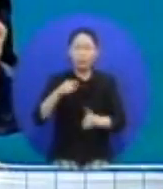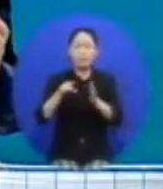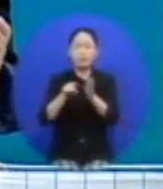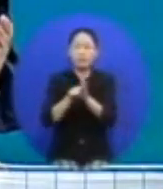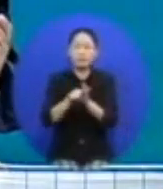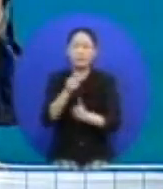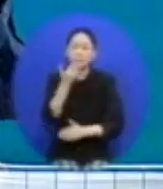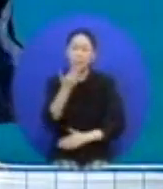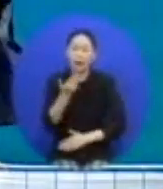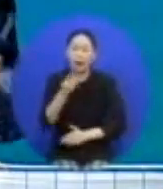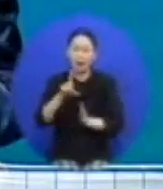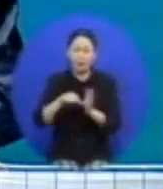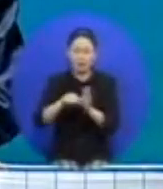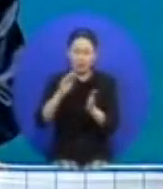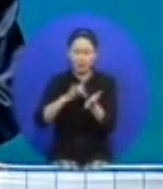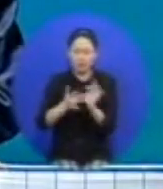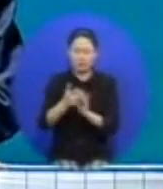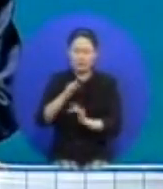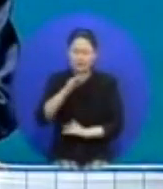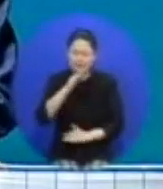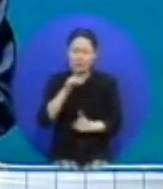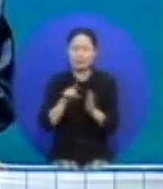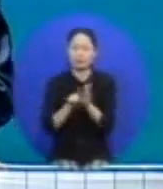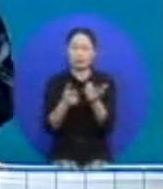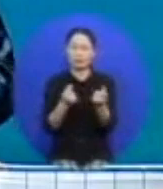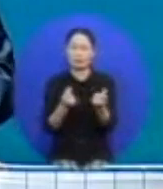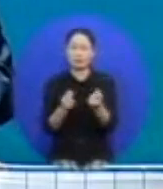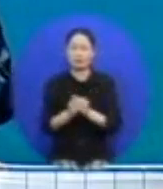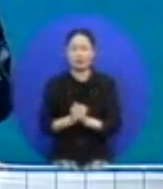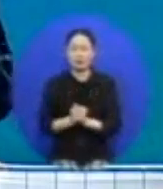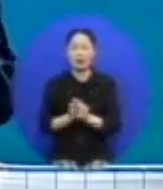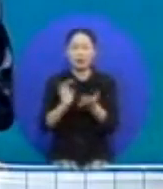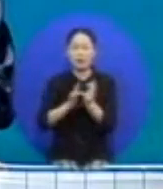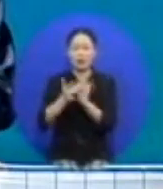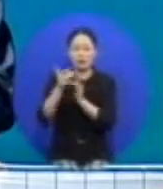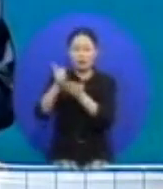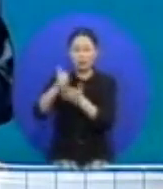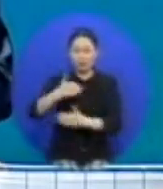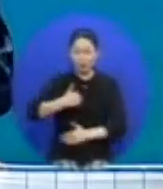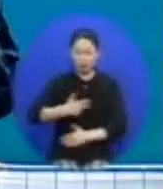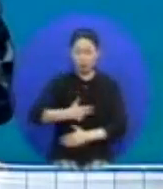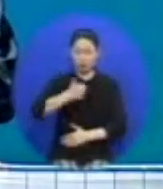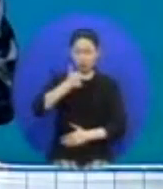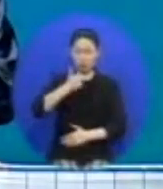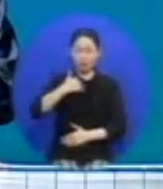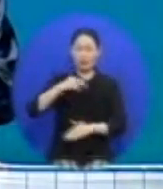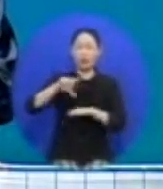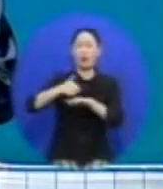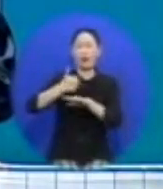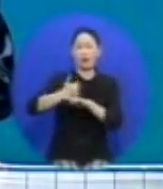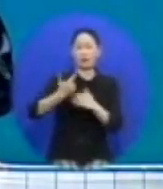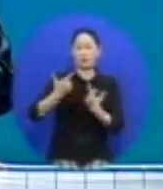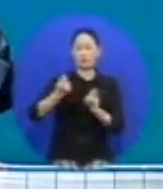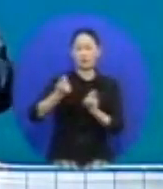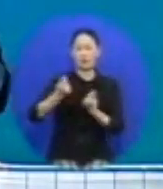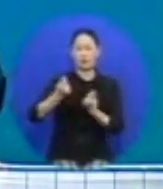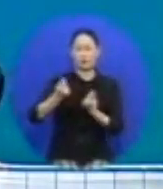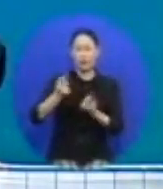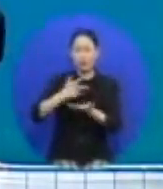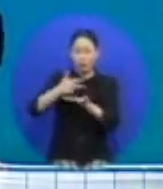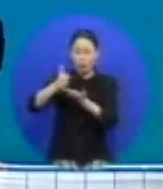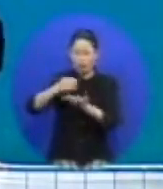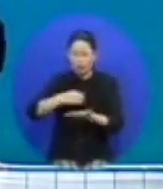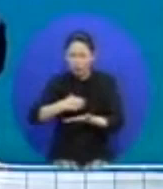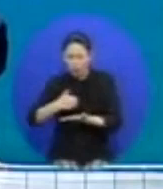저야 예수님을 진짜 믿는 거예요 예수님은 내 주님이 고 내 왕이신 거에요 영화를